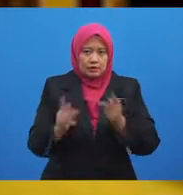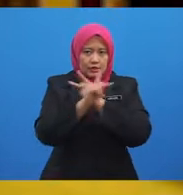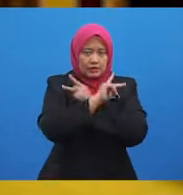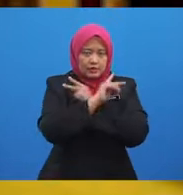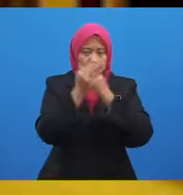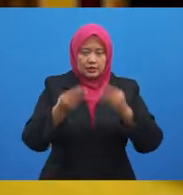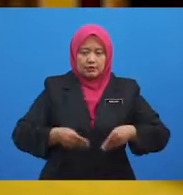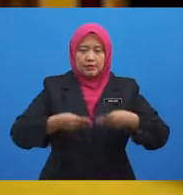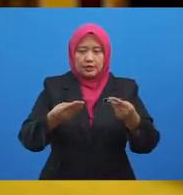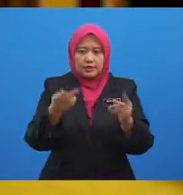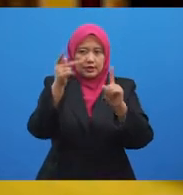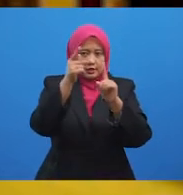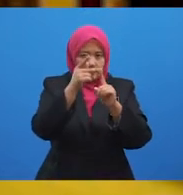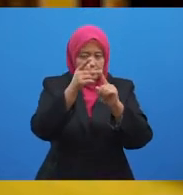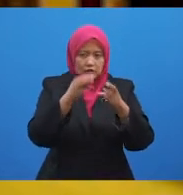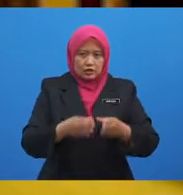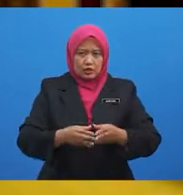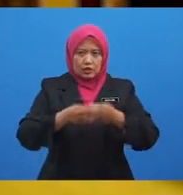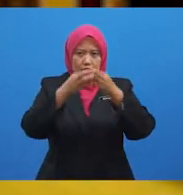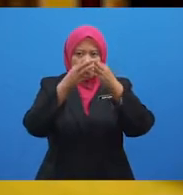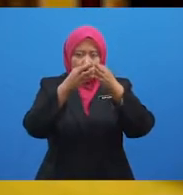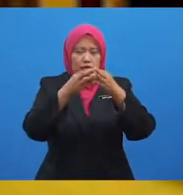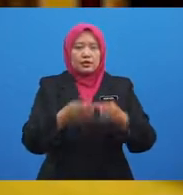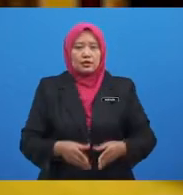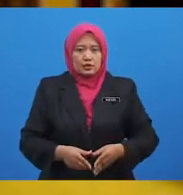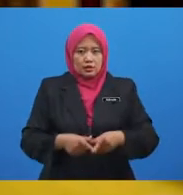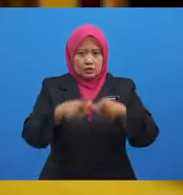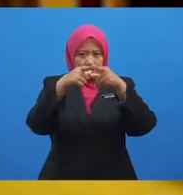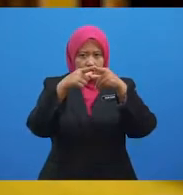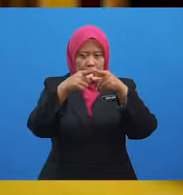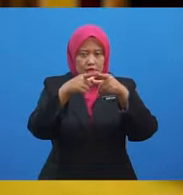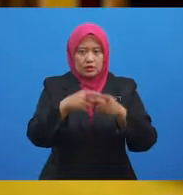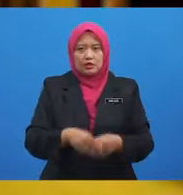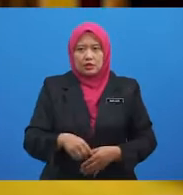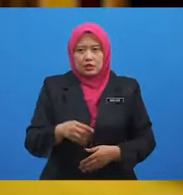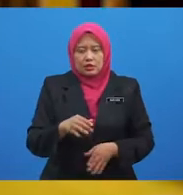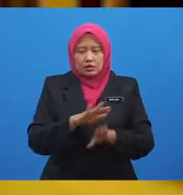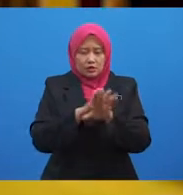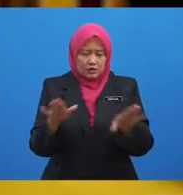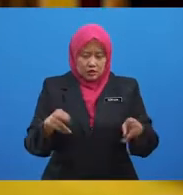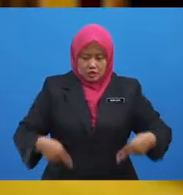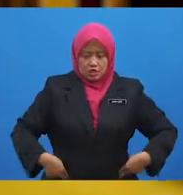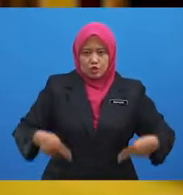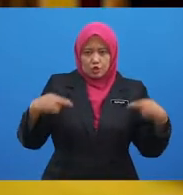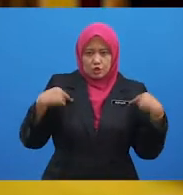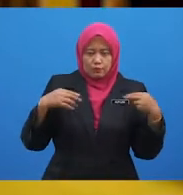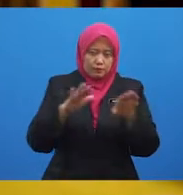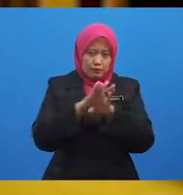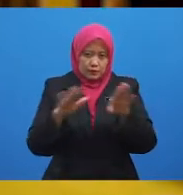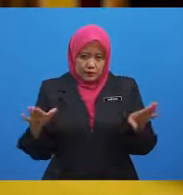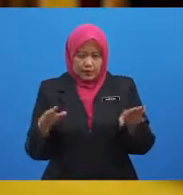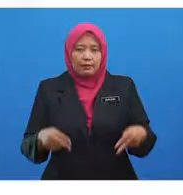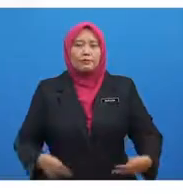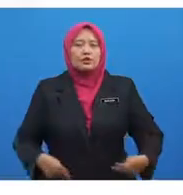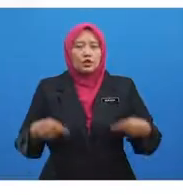manusia, tidak hidup atau tidak bernyawa. Baiklah, mari kita lihat pula bentuk seloka